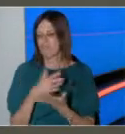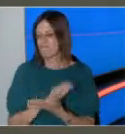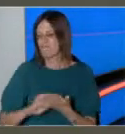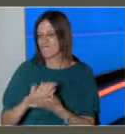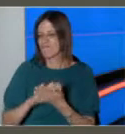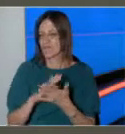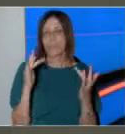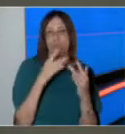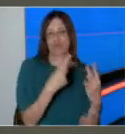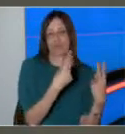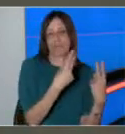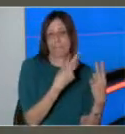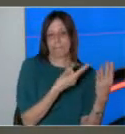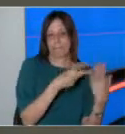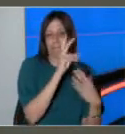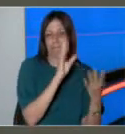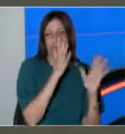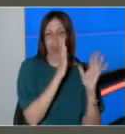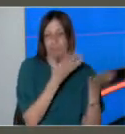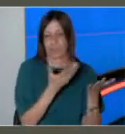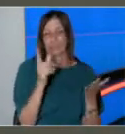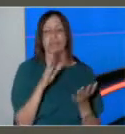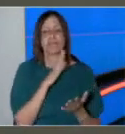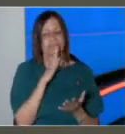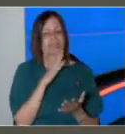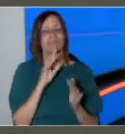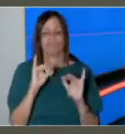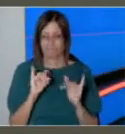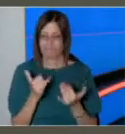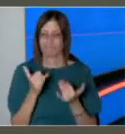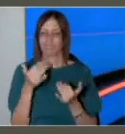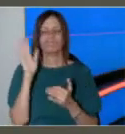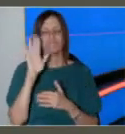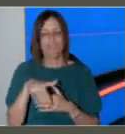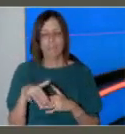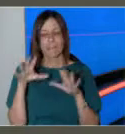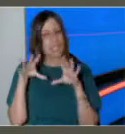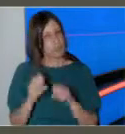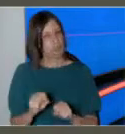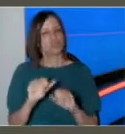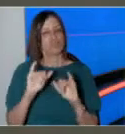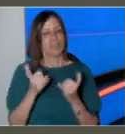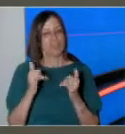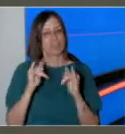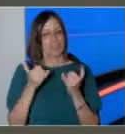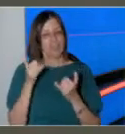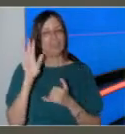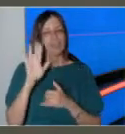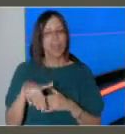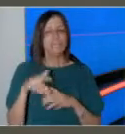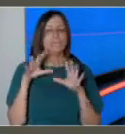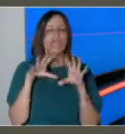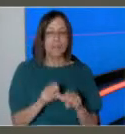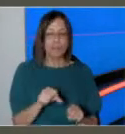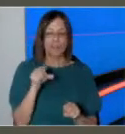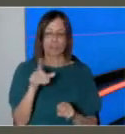בכלל מול שווים מאוד מאוד. והבעיה היא כן, גם הכיבוש, כן כן, גם הכיבוש